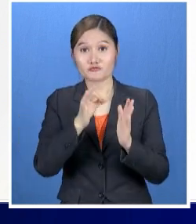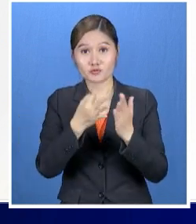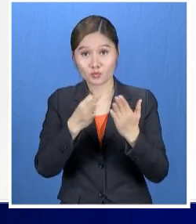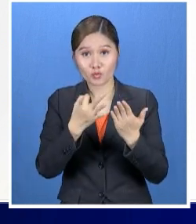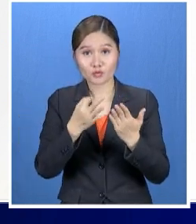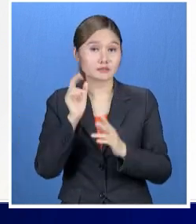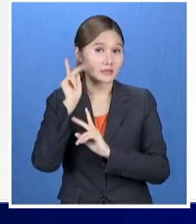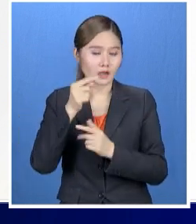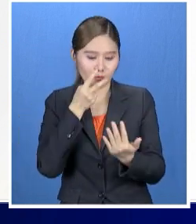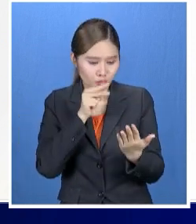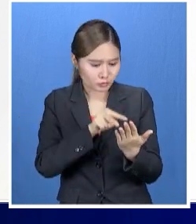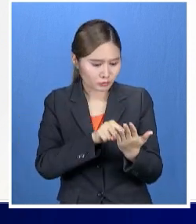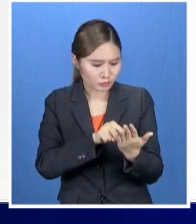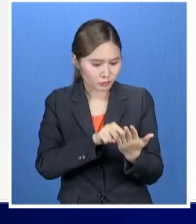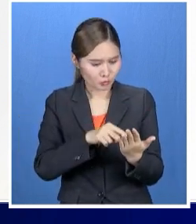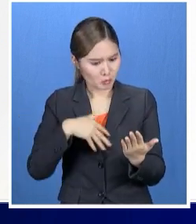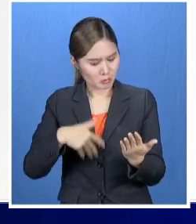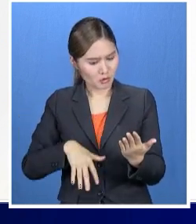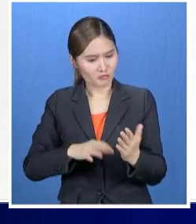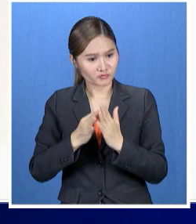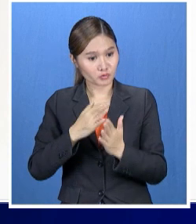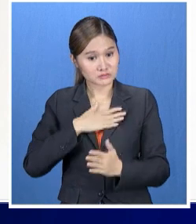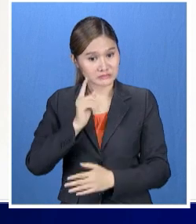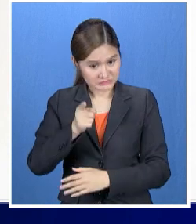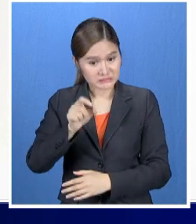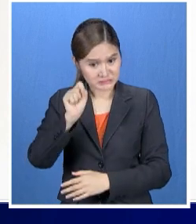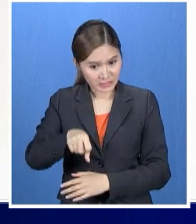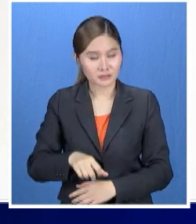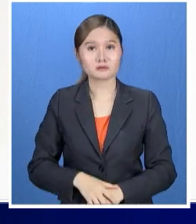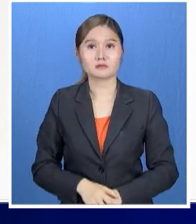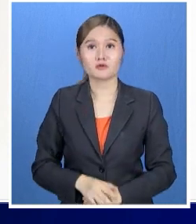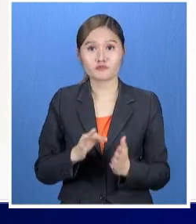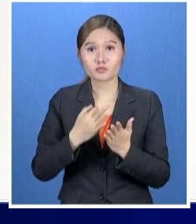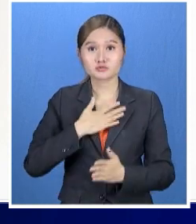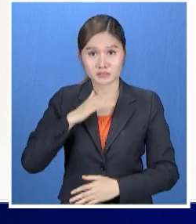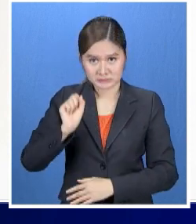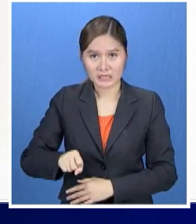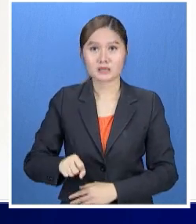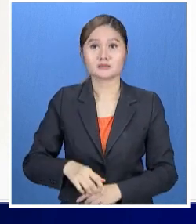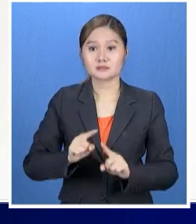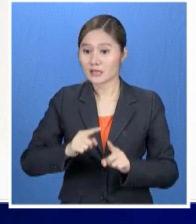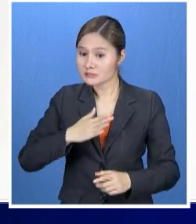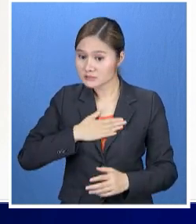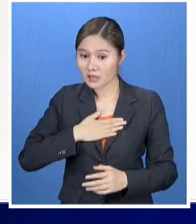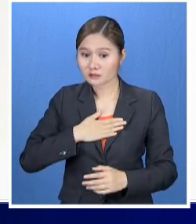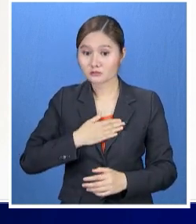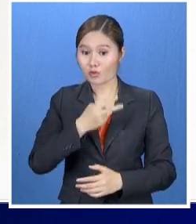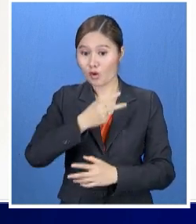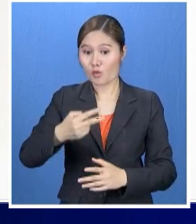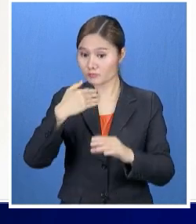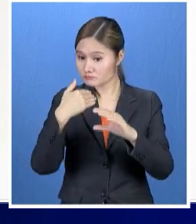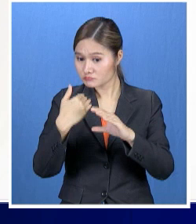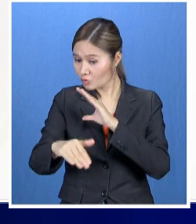Facebook ที่ทีมข่าวเอาไปให้ดูเนี่ยบอกอุ๊ยนั่นมัน Facebook ของฉันจริงๆ ค่ะ Facebook ของฉันจริงๆแต่ฉันไม่ใช่คนส่งข้อความพว